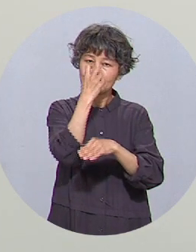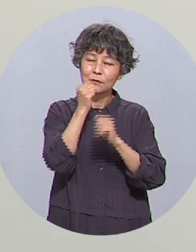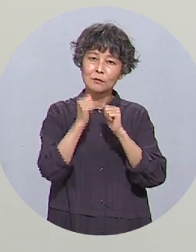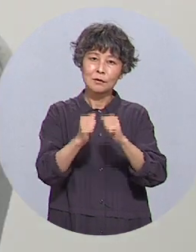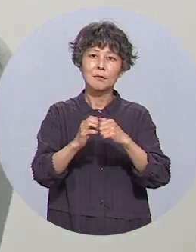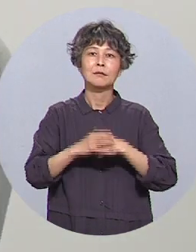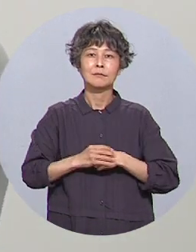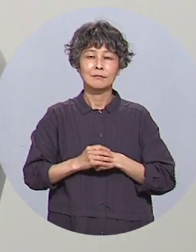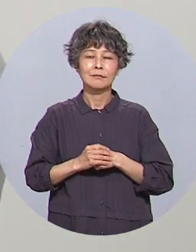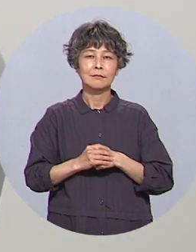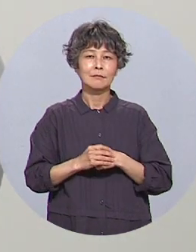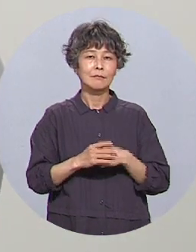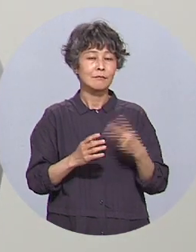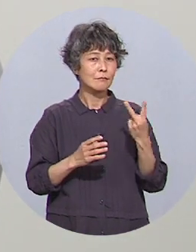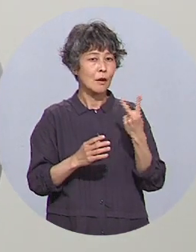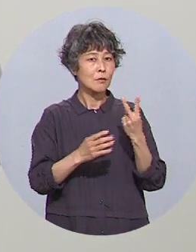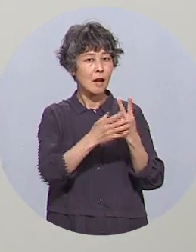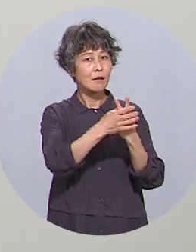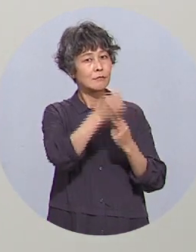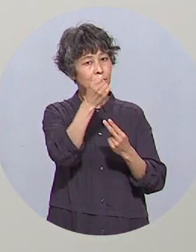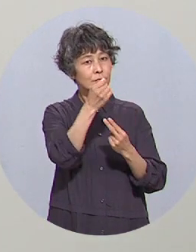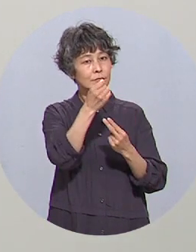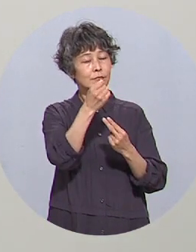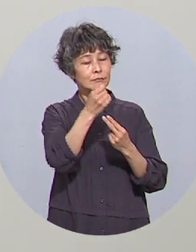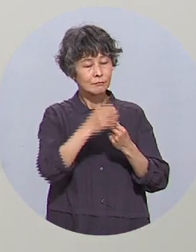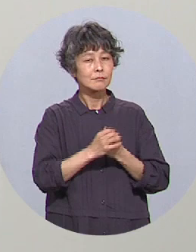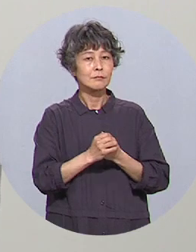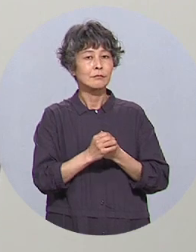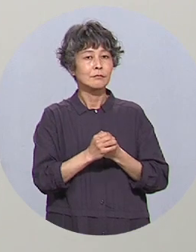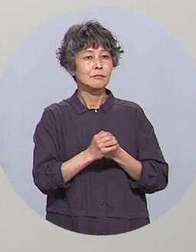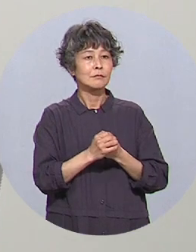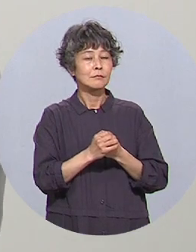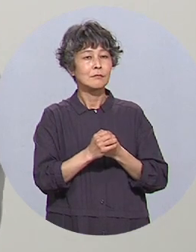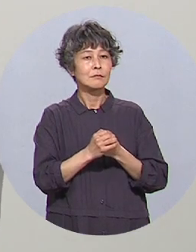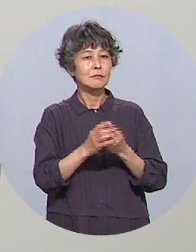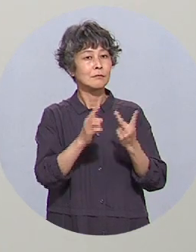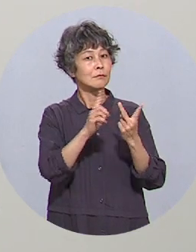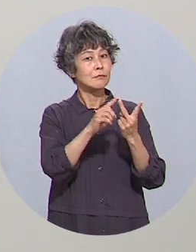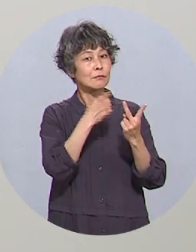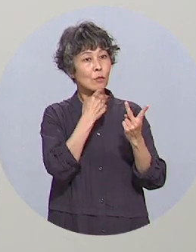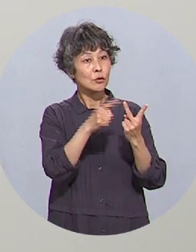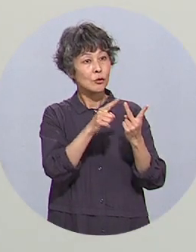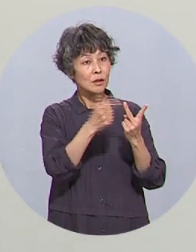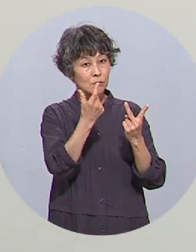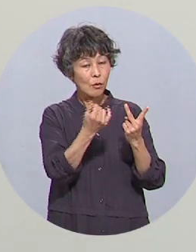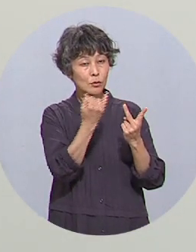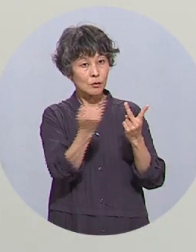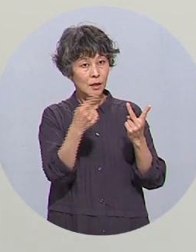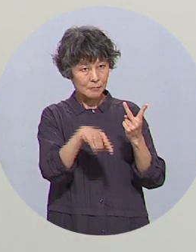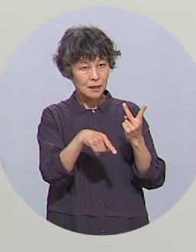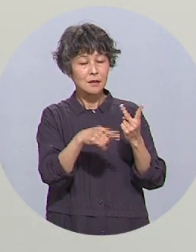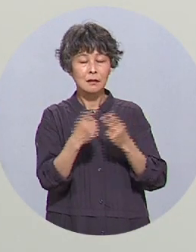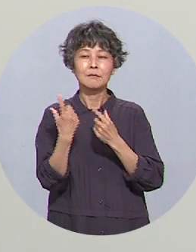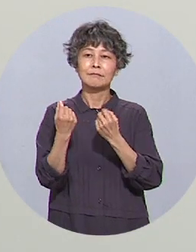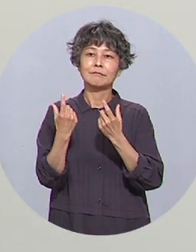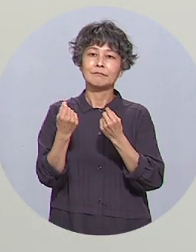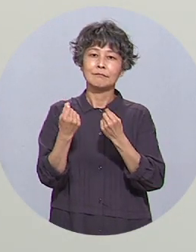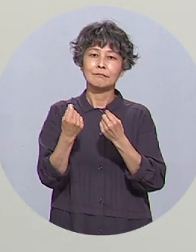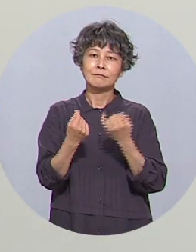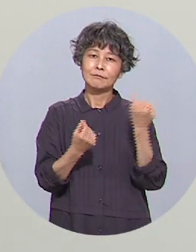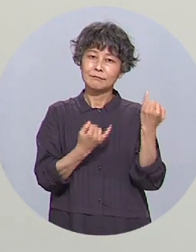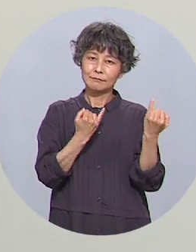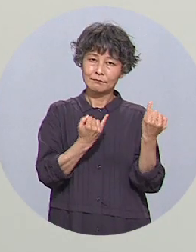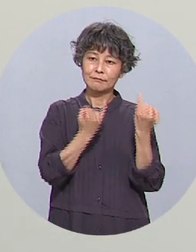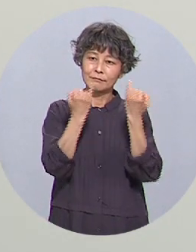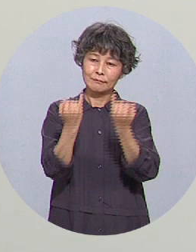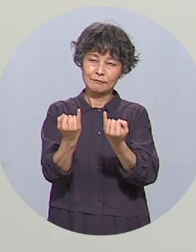行います。 その2人1組の、はい、まあ、バディですよね、はい、その方も女性なんですか。 はい、その通りです。同じ女